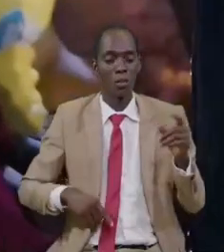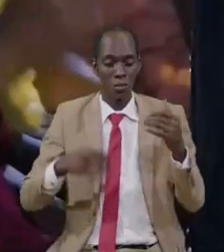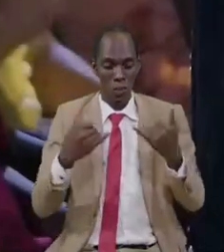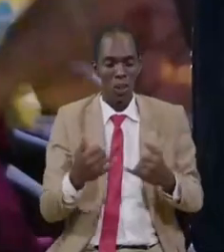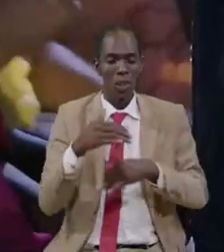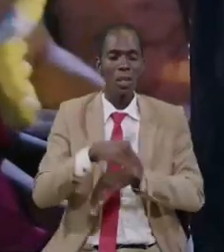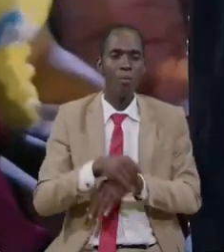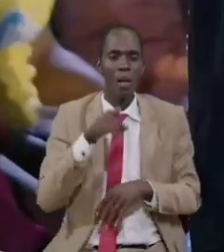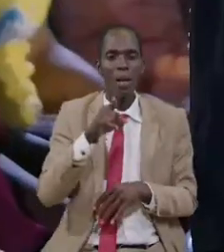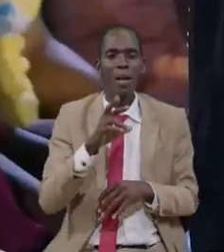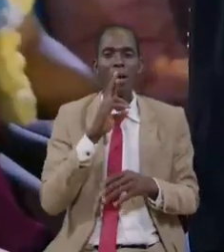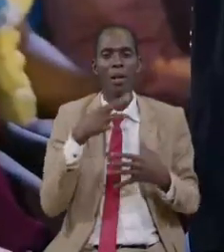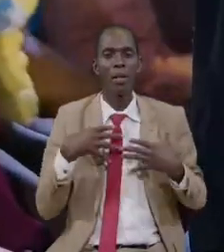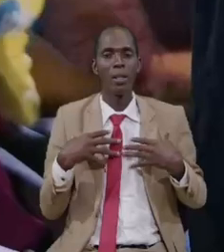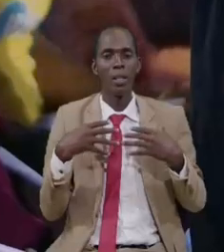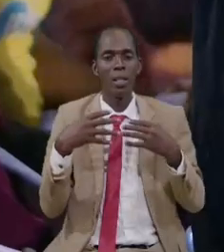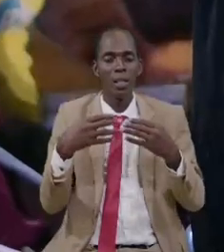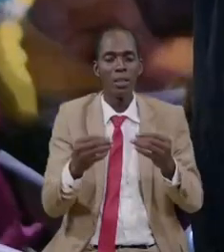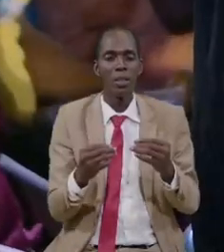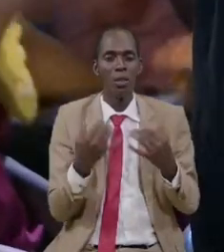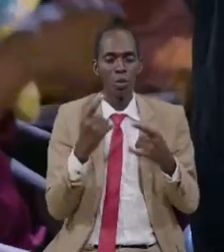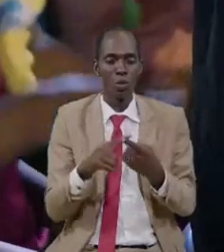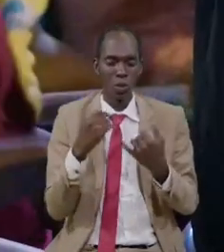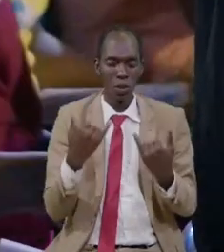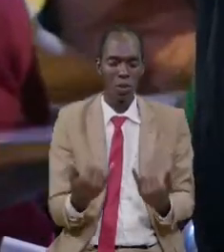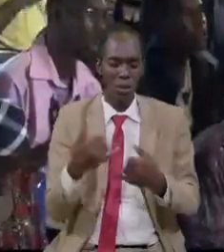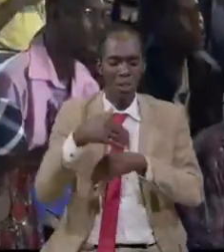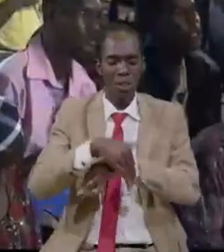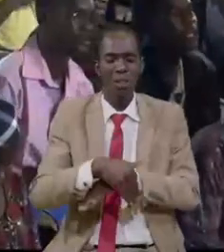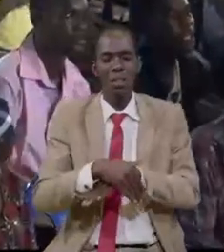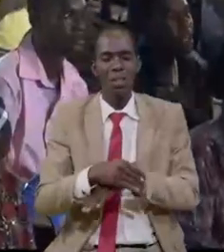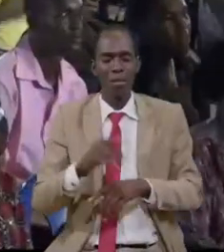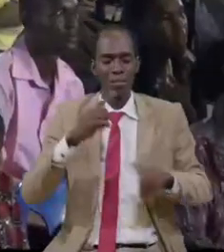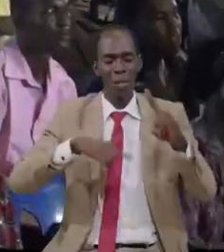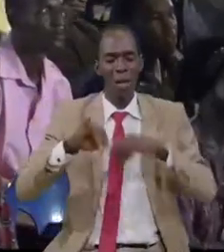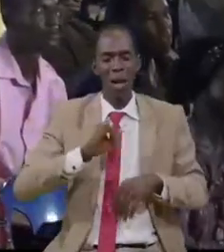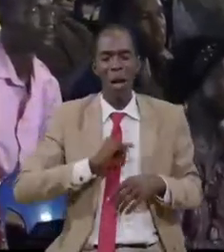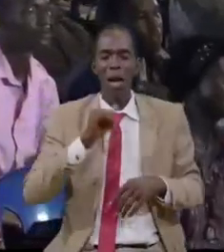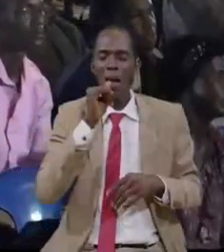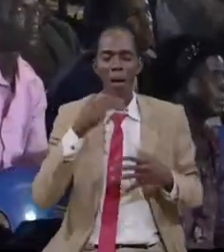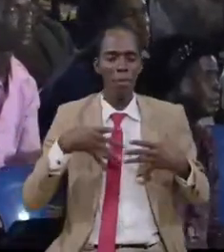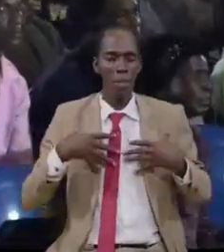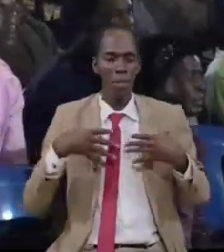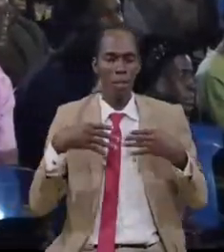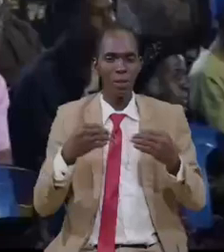guéri. Gloire à Dieu. Je suis guéri.